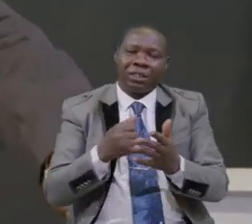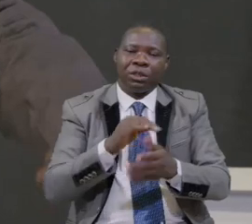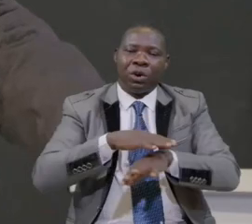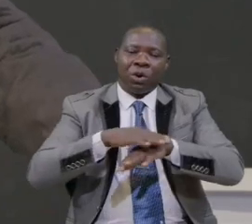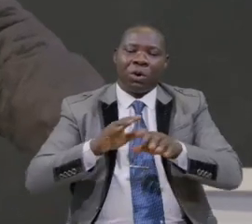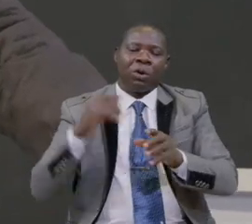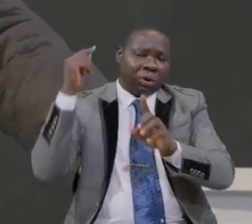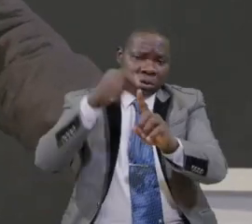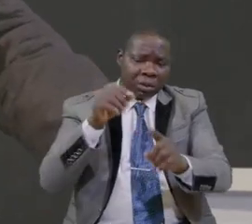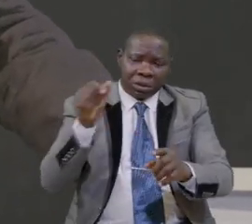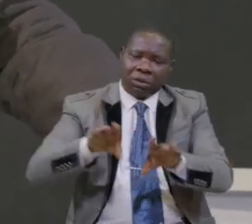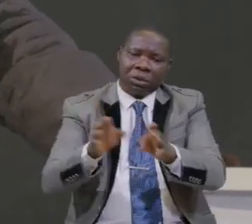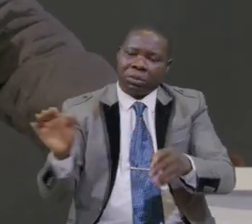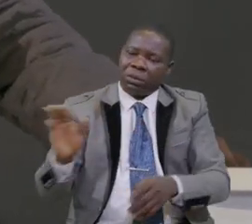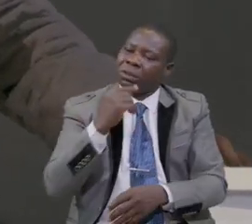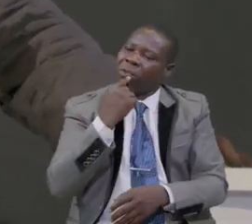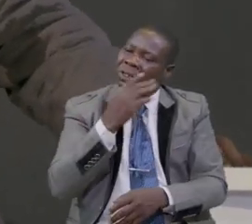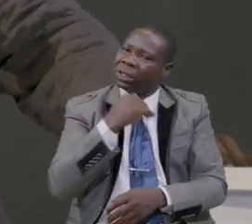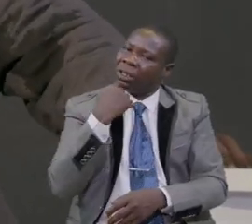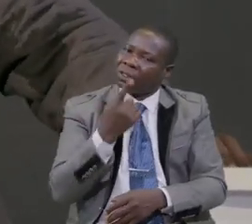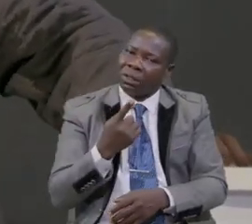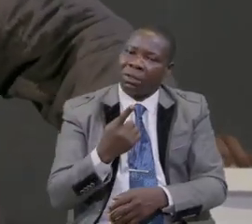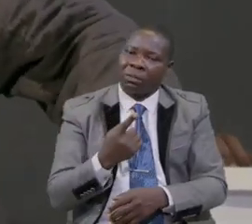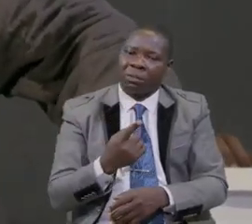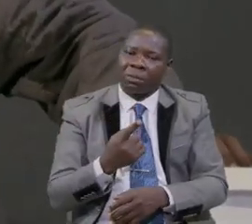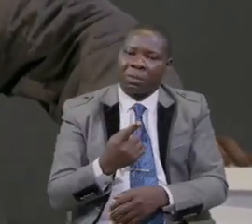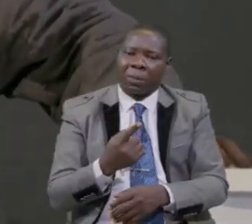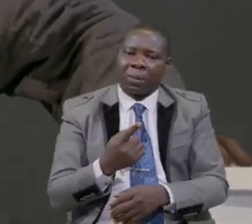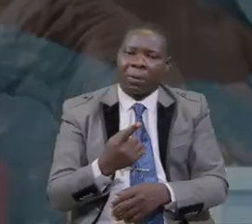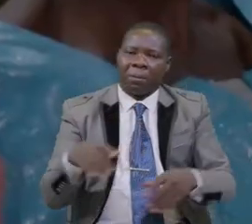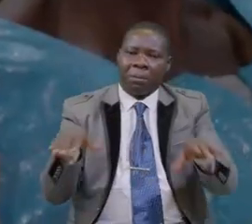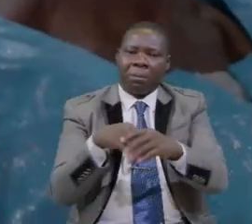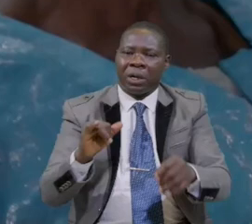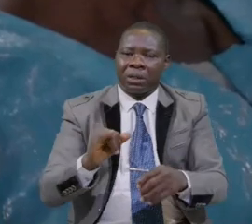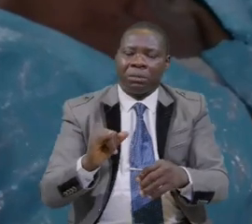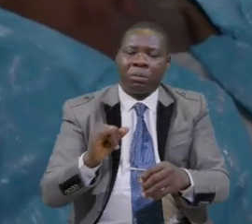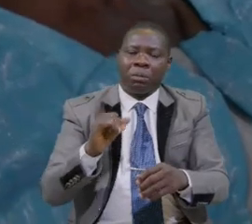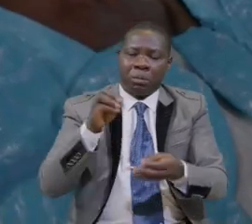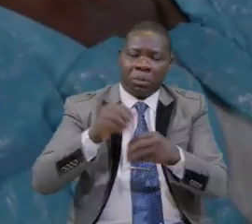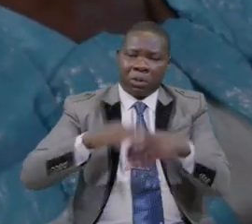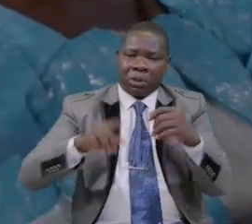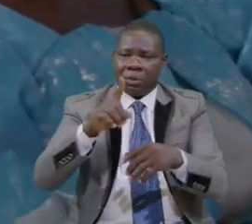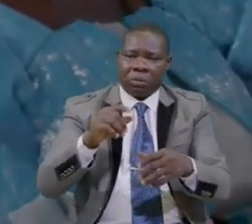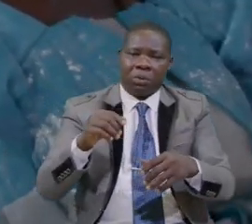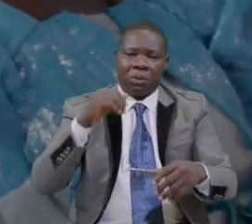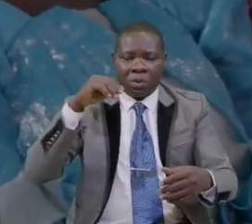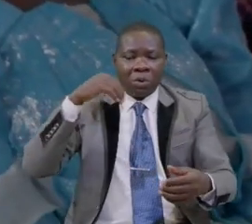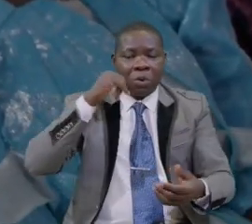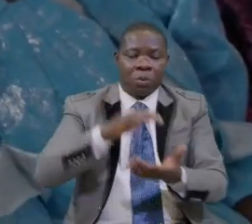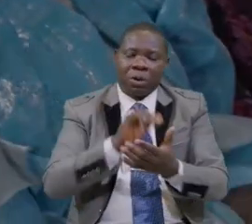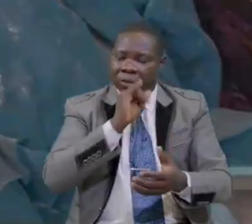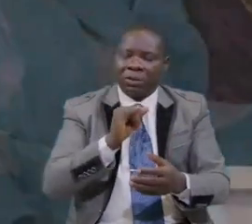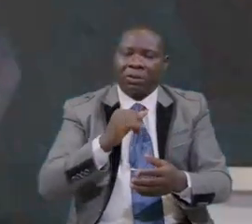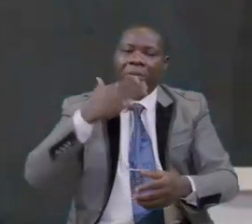il a dit la polygamie. Et j'étais choqué. Je n'ai jamais entendu ça